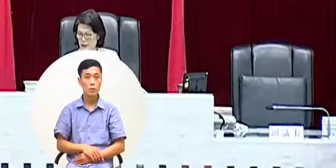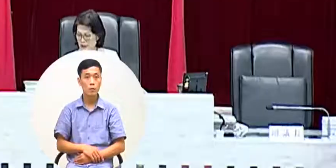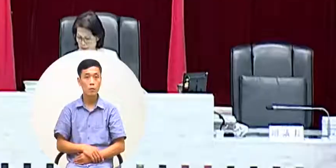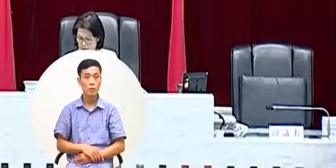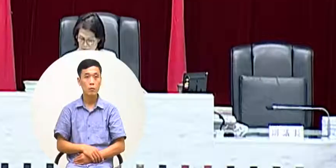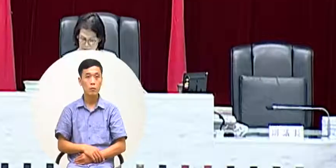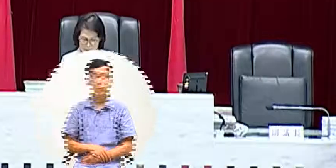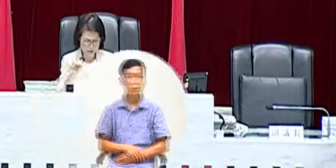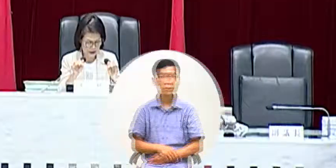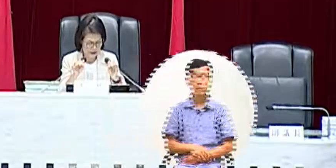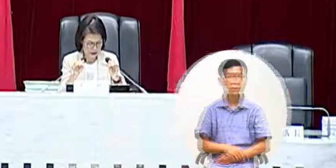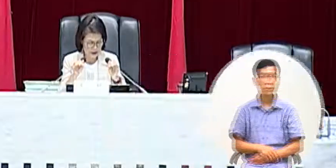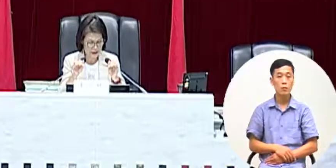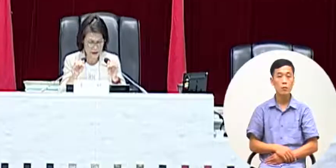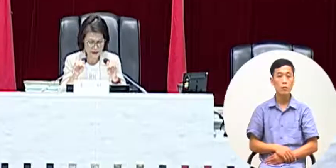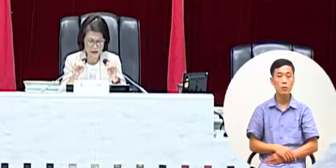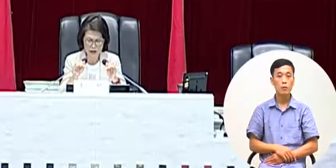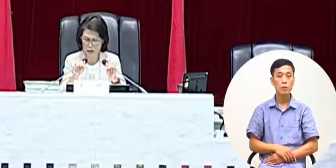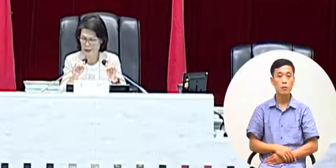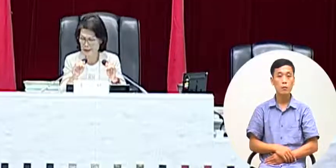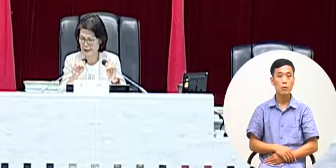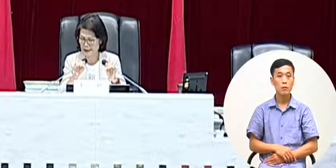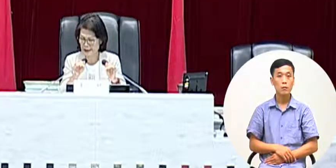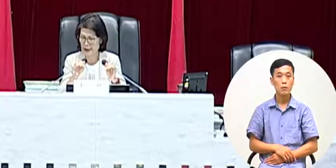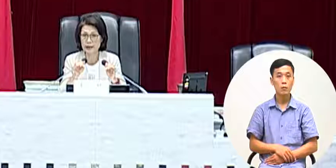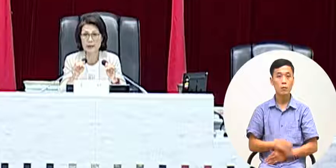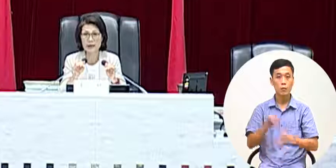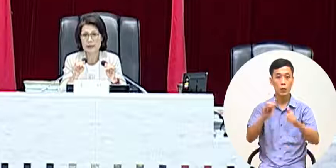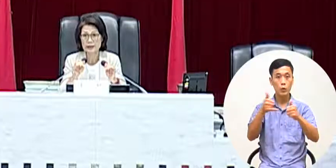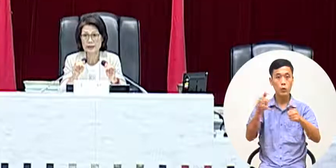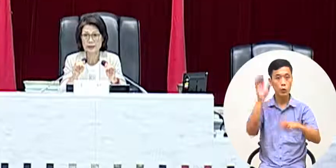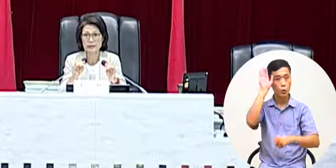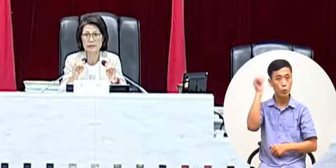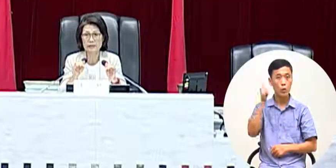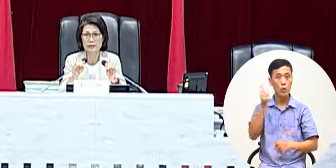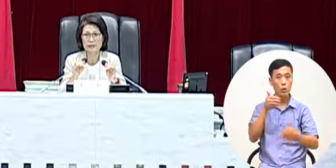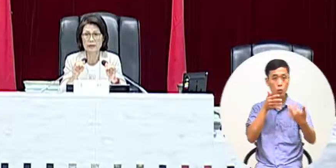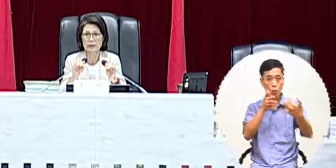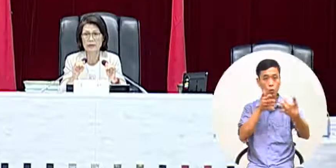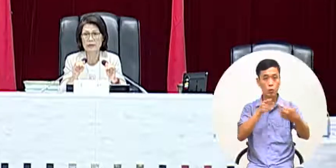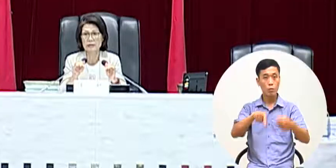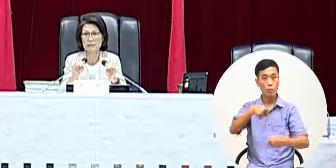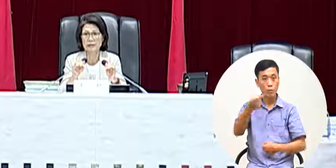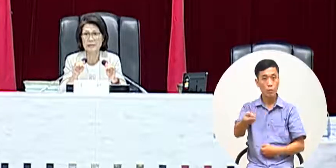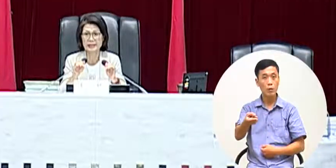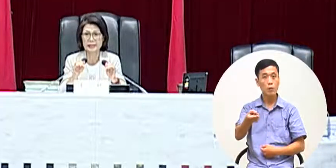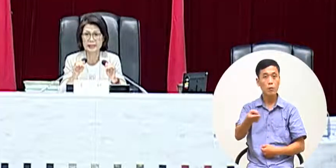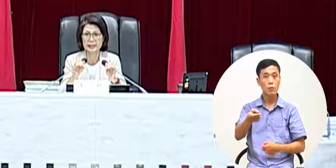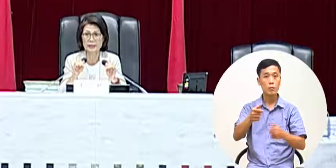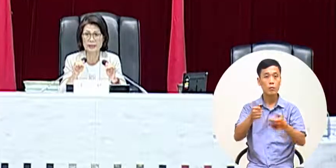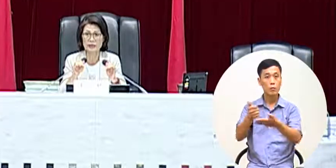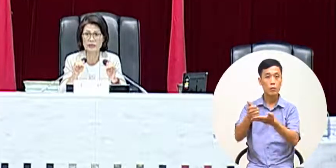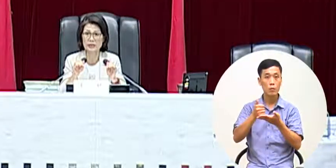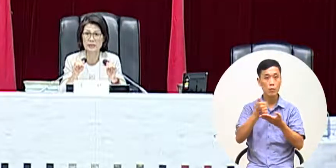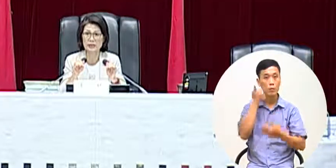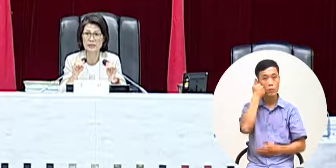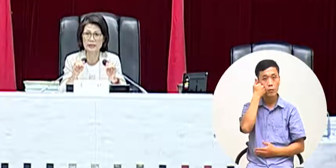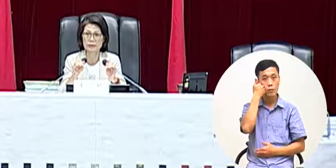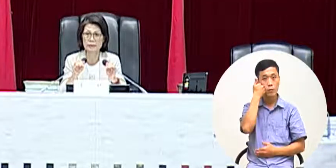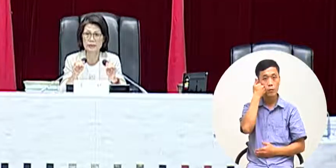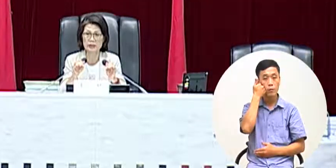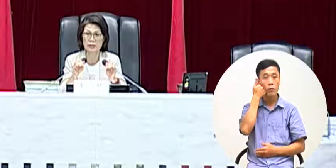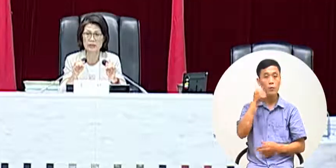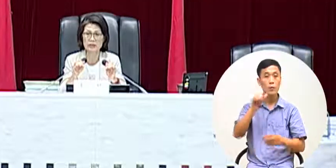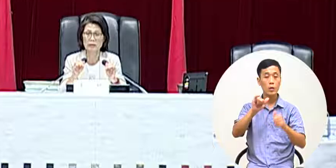好，谢谢苏议员的咨询哈。接下来请刘新正议员咨询，时